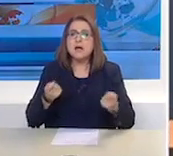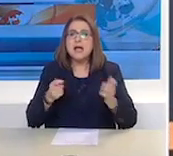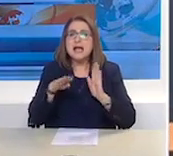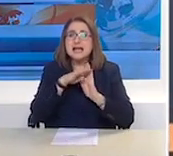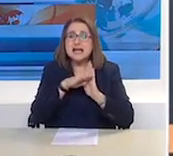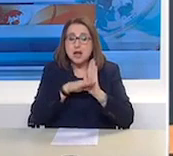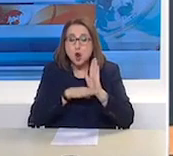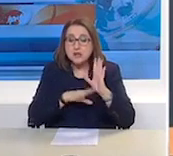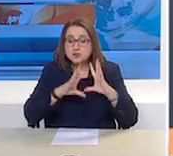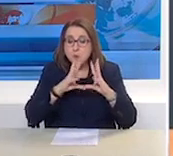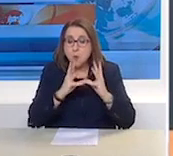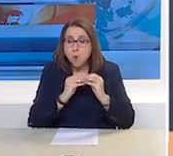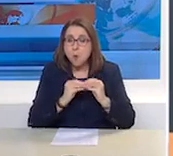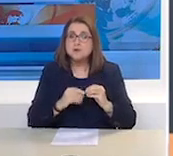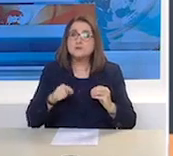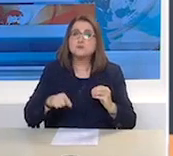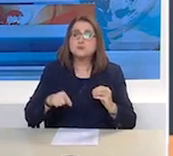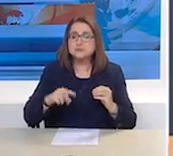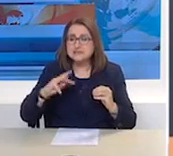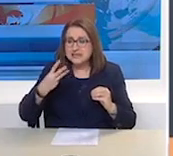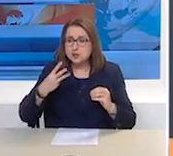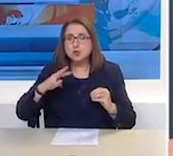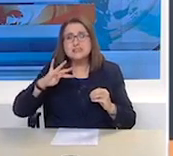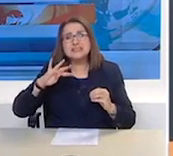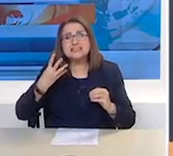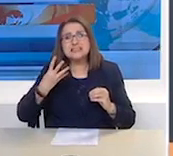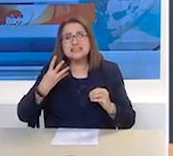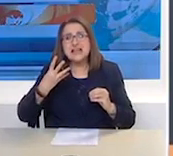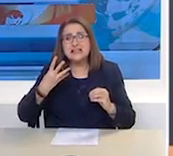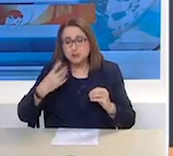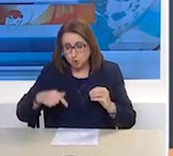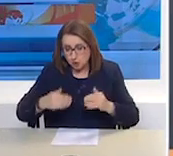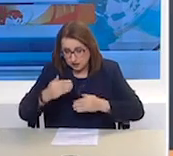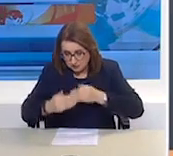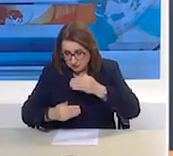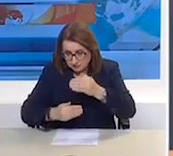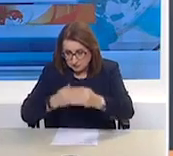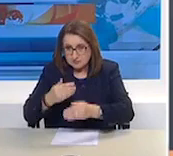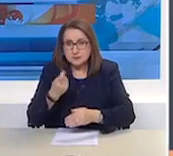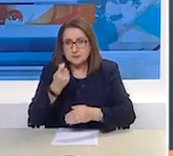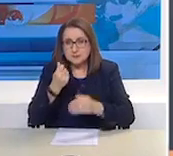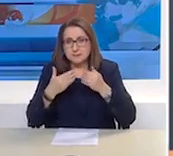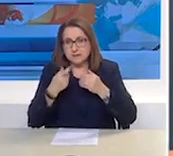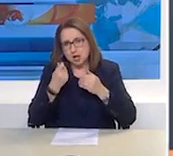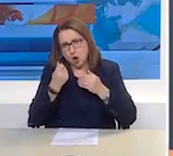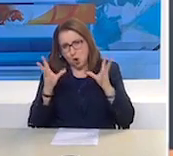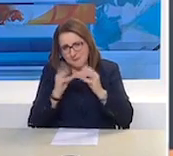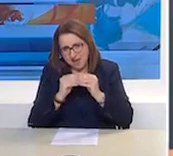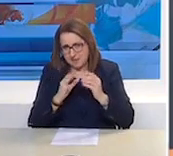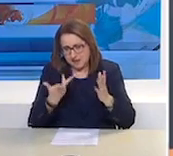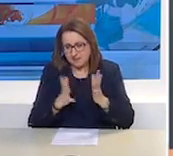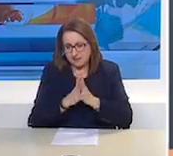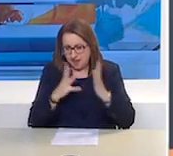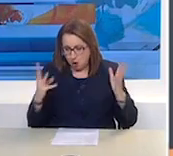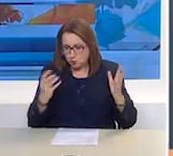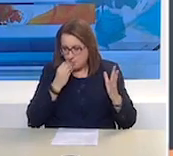οικονομικών φορέων που επανακοινούν κατά το τρίτο και τέταρτο στάδιο επαναφοράς της οικονομικής δραστηριότητας, δηλαδή τη Δευτέρα 18